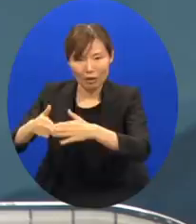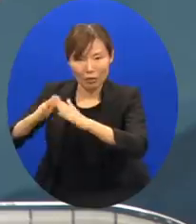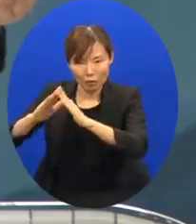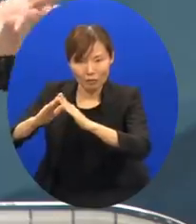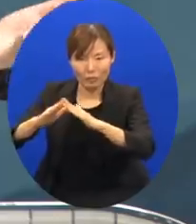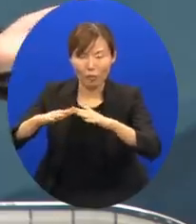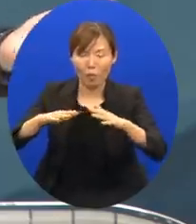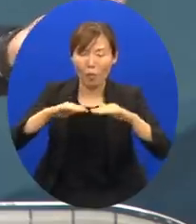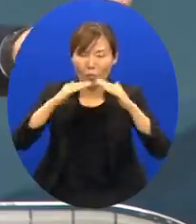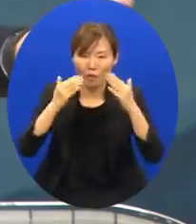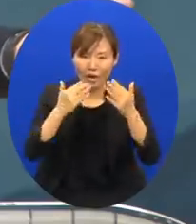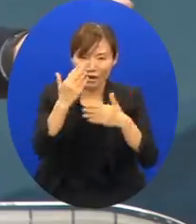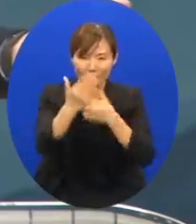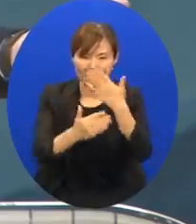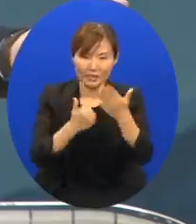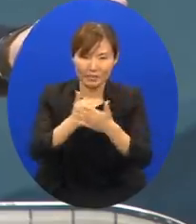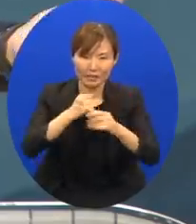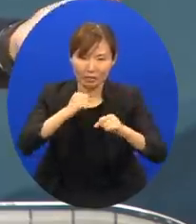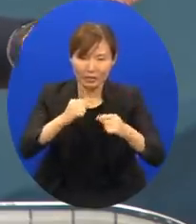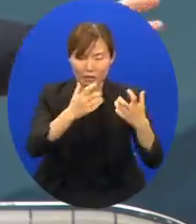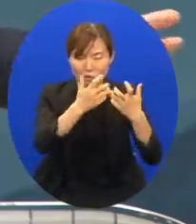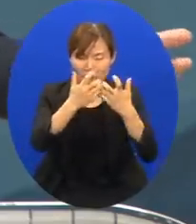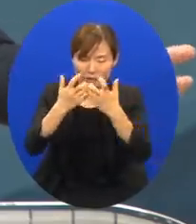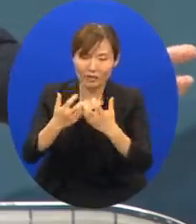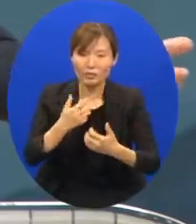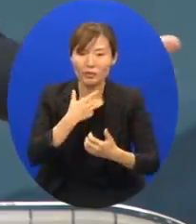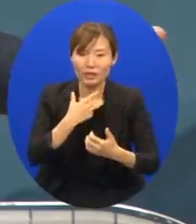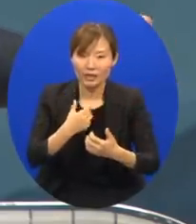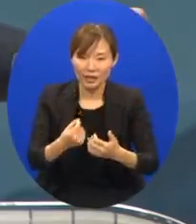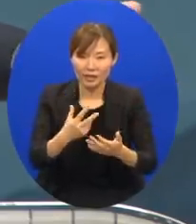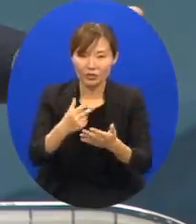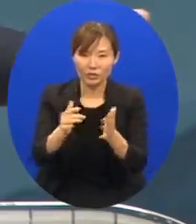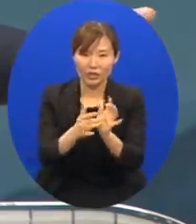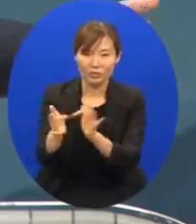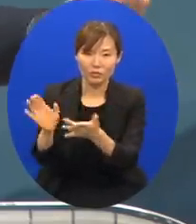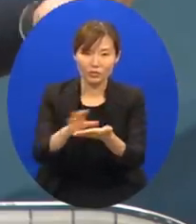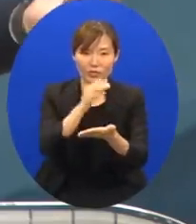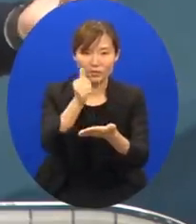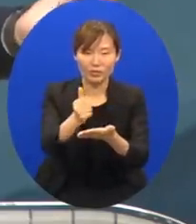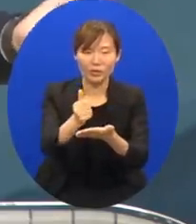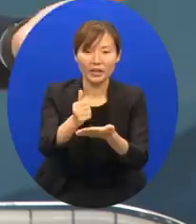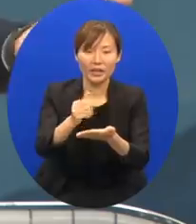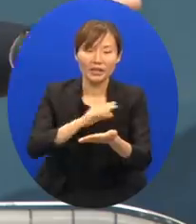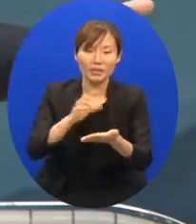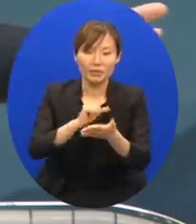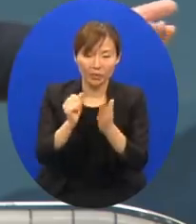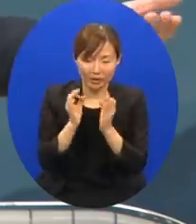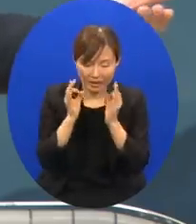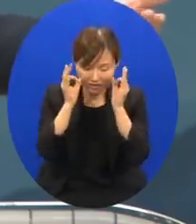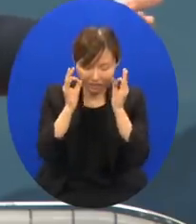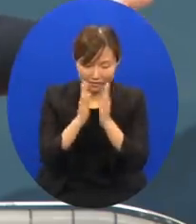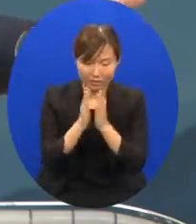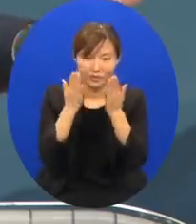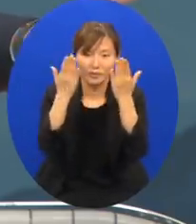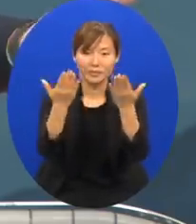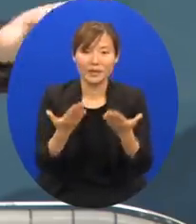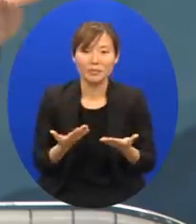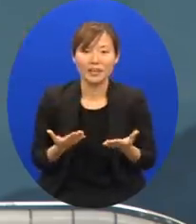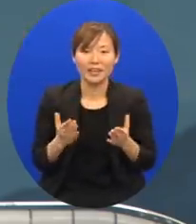역사가 충만하여 주옵소서 주 예수 그리스도 이름으로 간절히 기도합니다 아니라 아멘